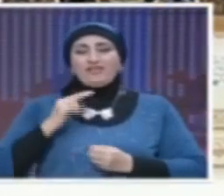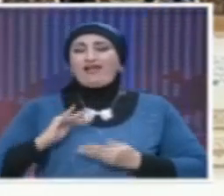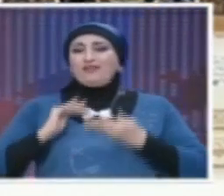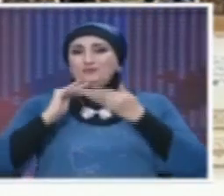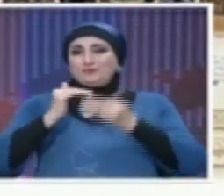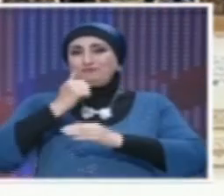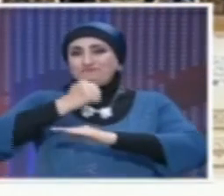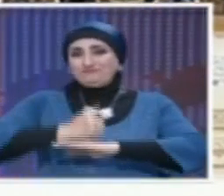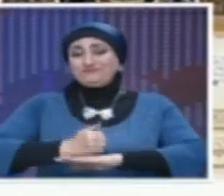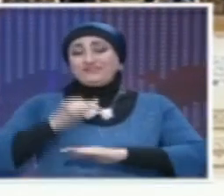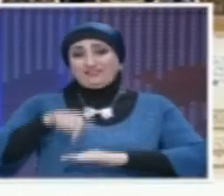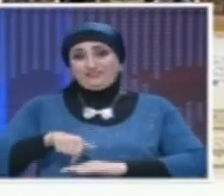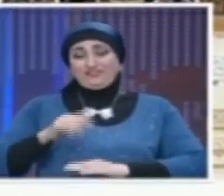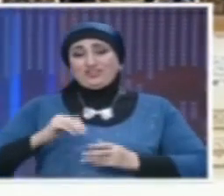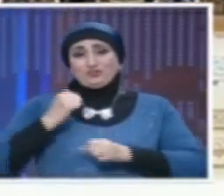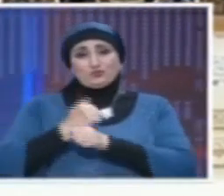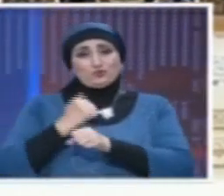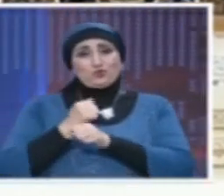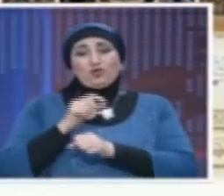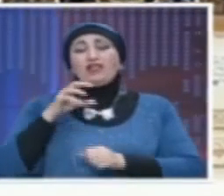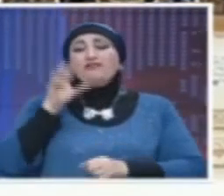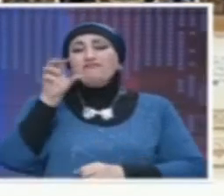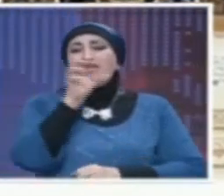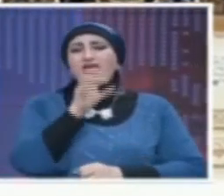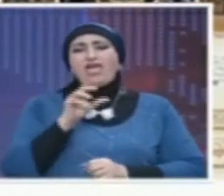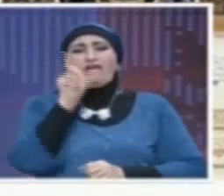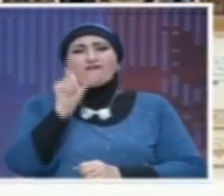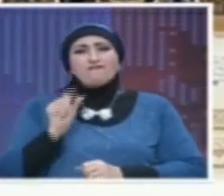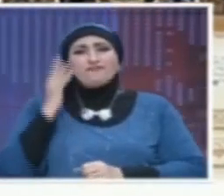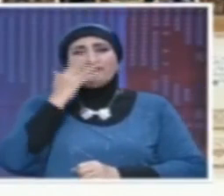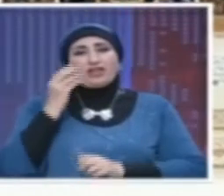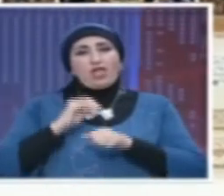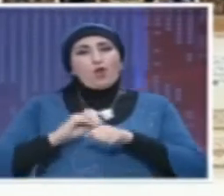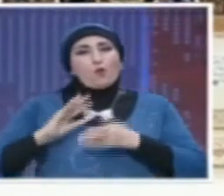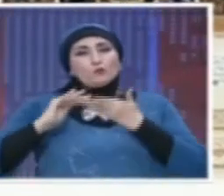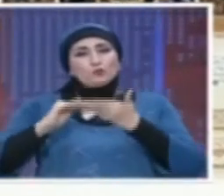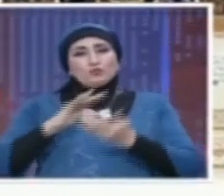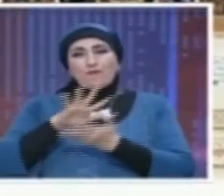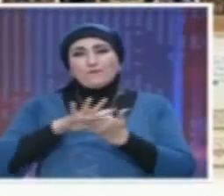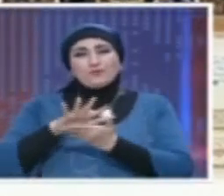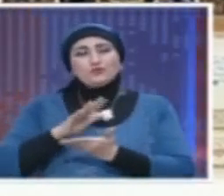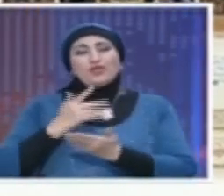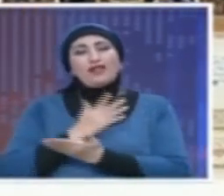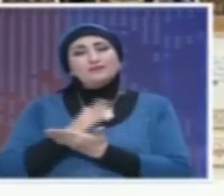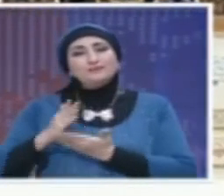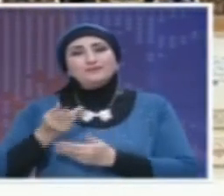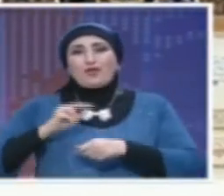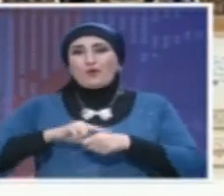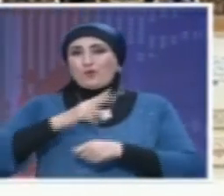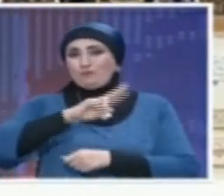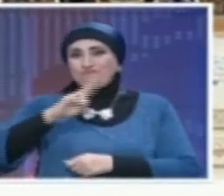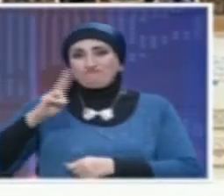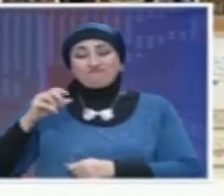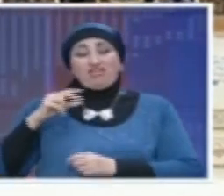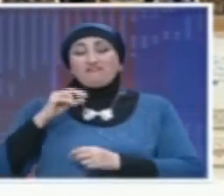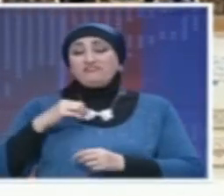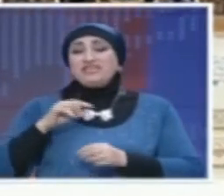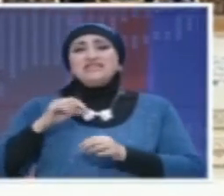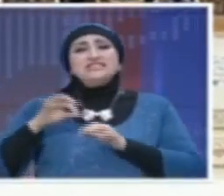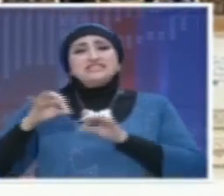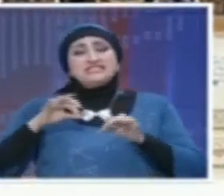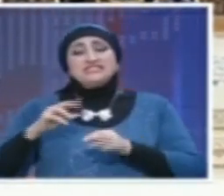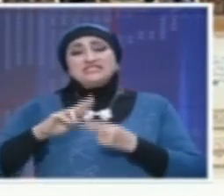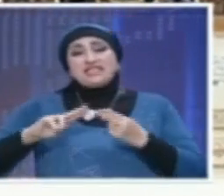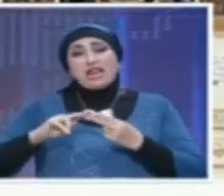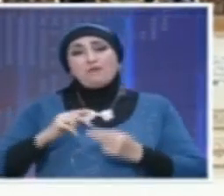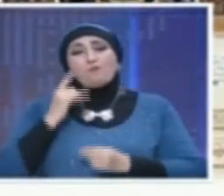دعائم العمل الإفريقي المشترك ولإيجاد الحلول الإفريقية للمشاكل الإفريقية ولمختلف قضايا السلم والأمن